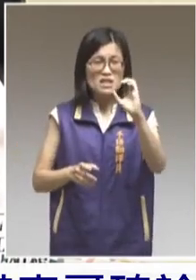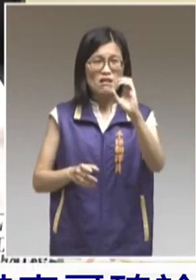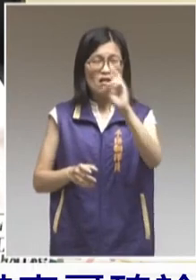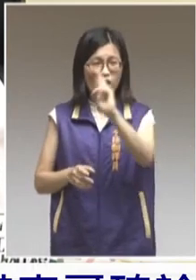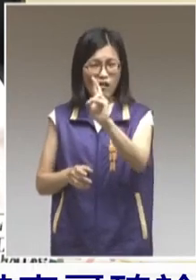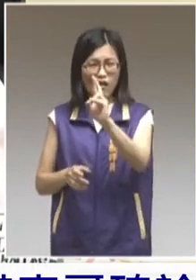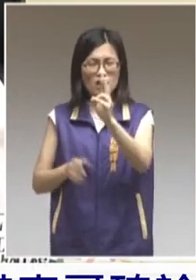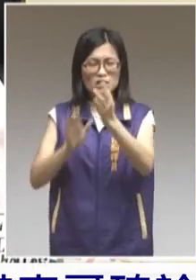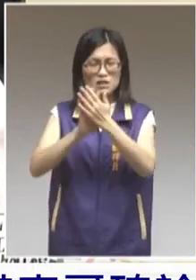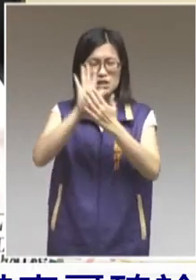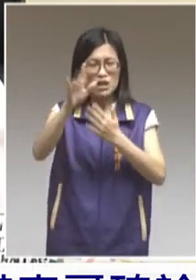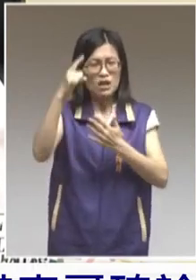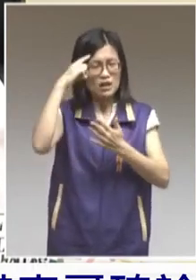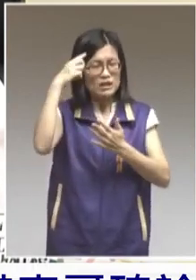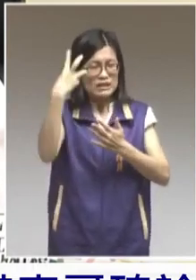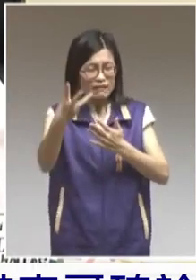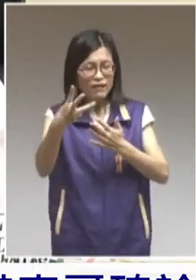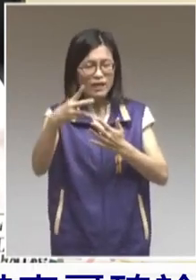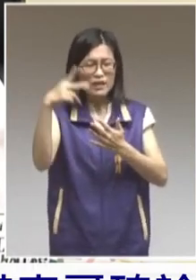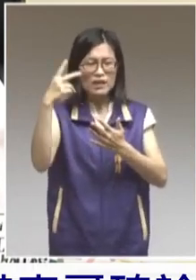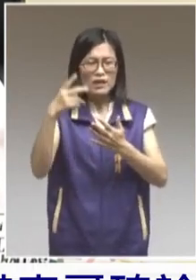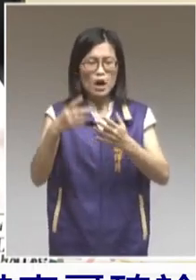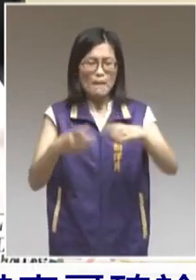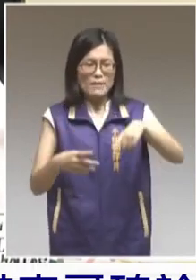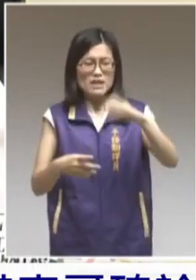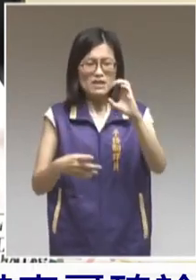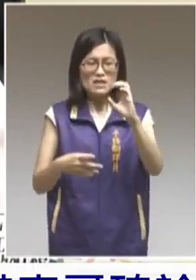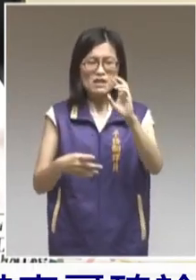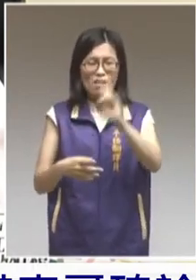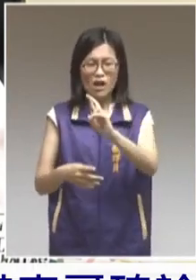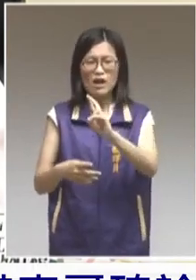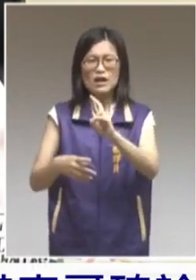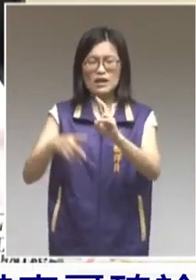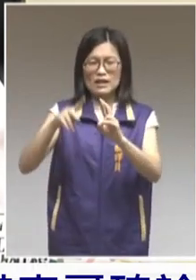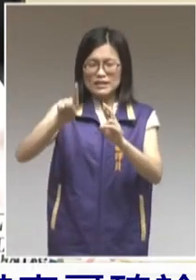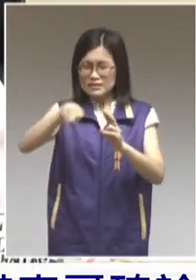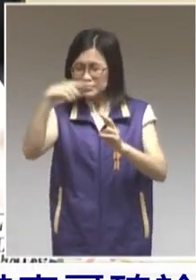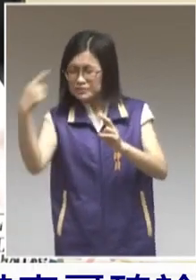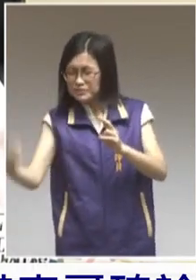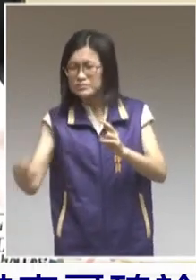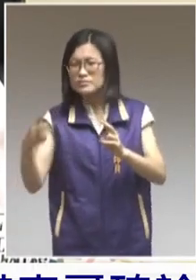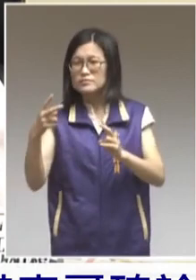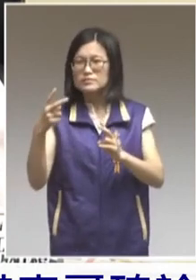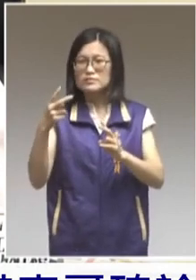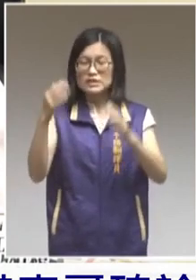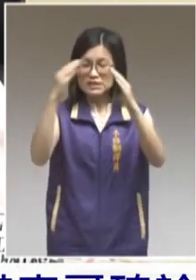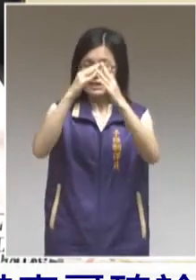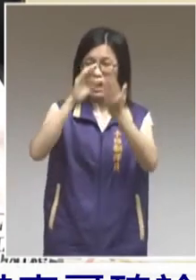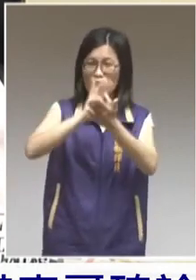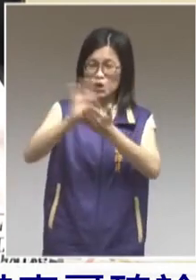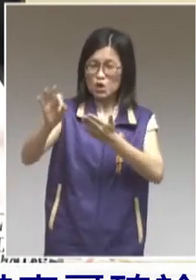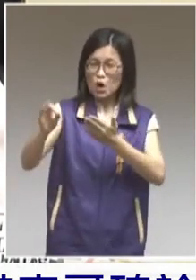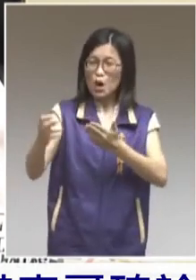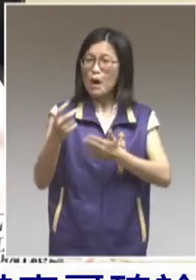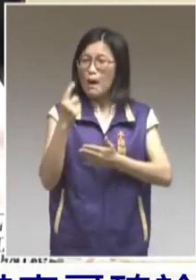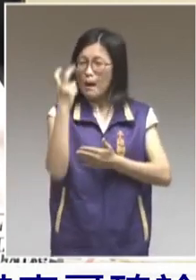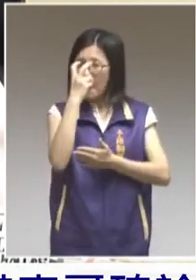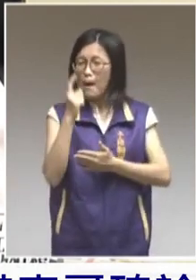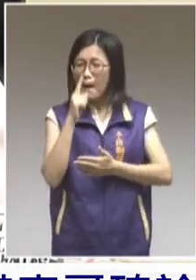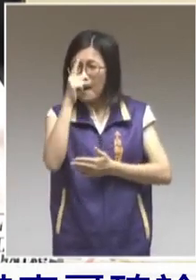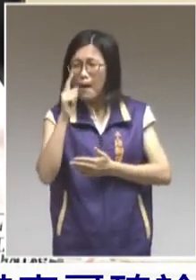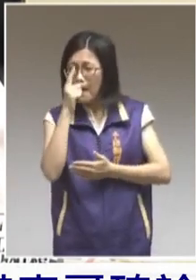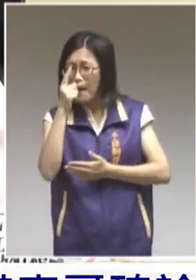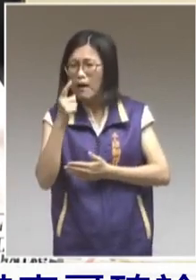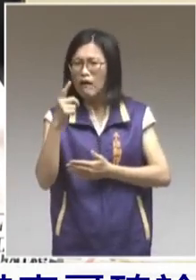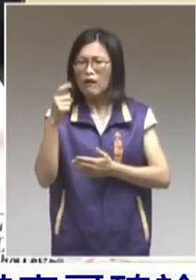PCR， 然后再发给快筛试剂，然后定期家用快筛完成之后，在开工前再